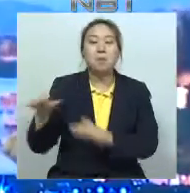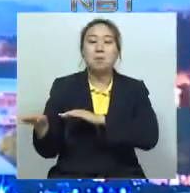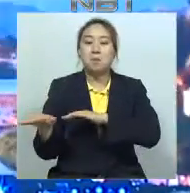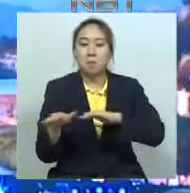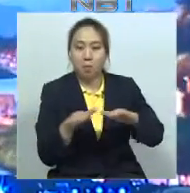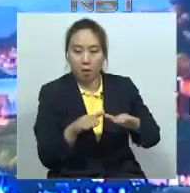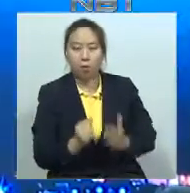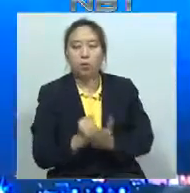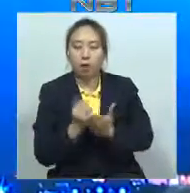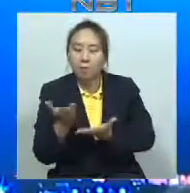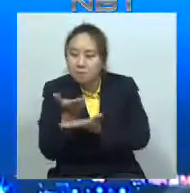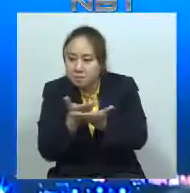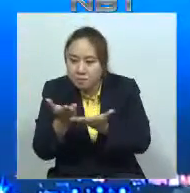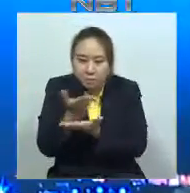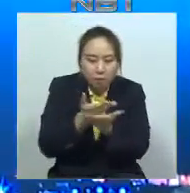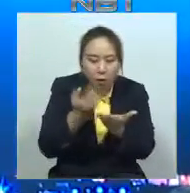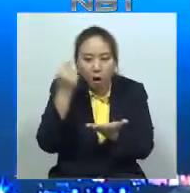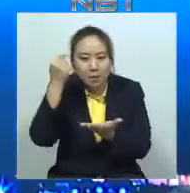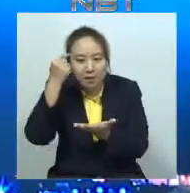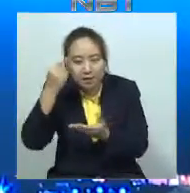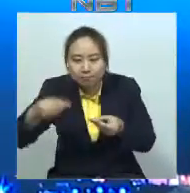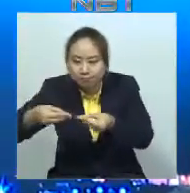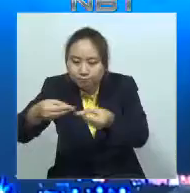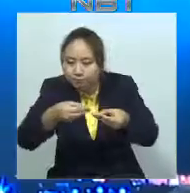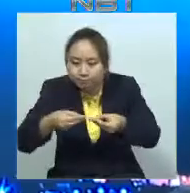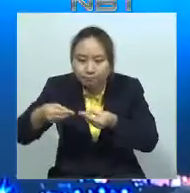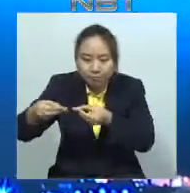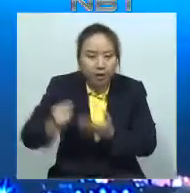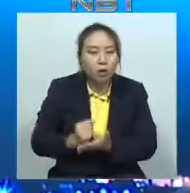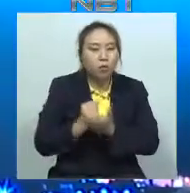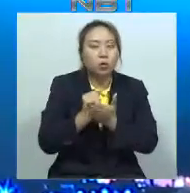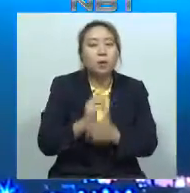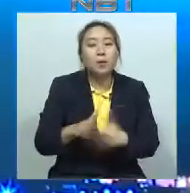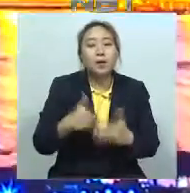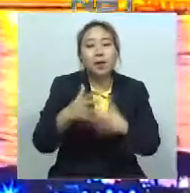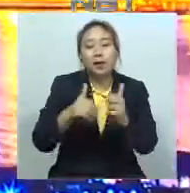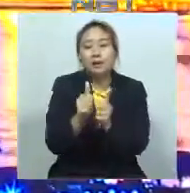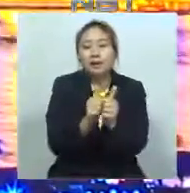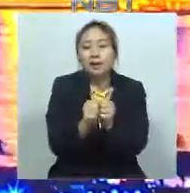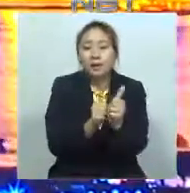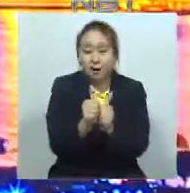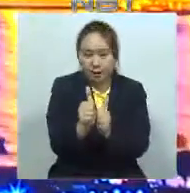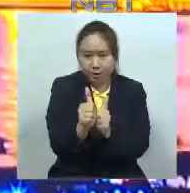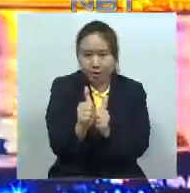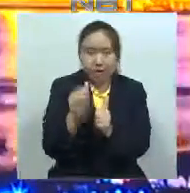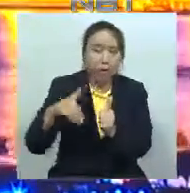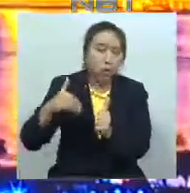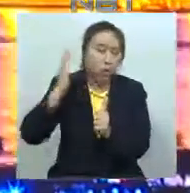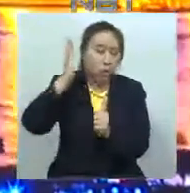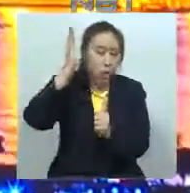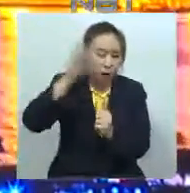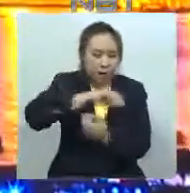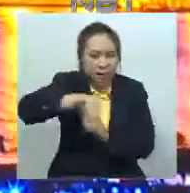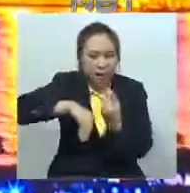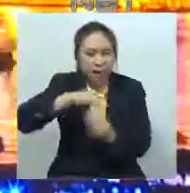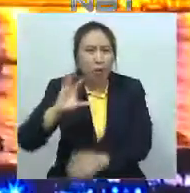ทีในการปรึกษาแลกเปลี่ยนความคิดเห็นระหว่างเครือข่ายเพื่อพัฒนาขีดความสามารถในการแข่งขันรองรับการผันผวน